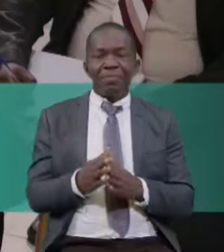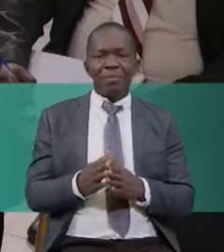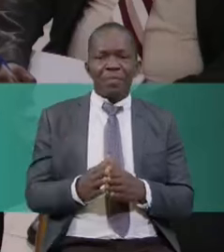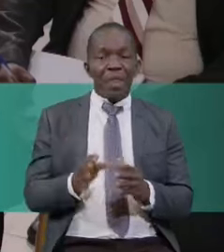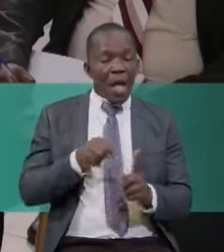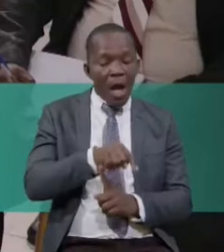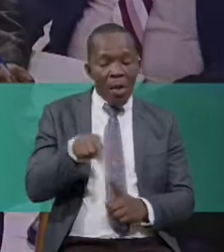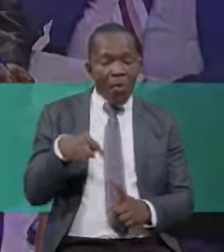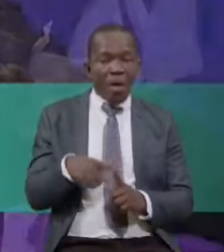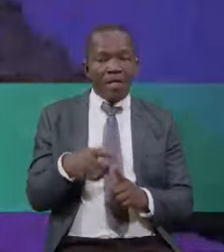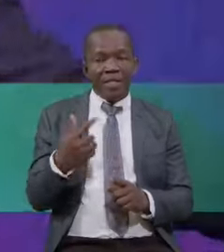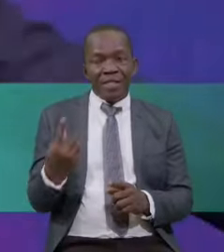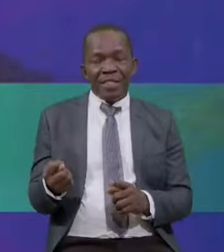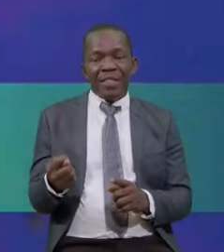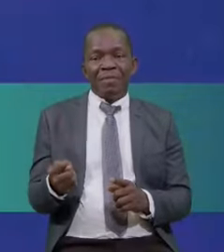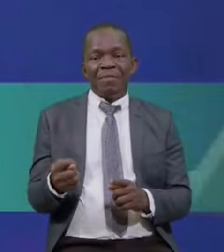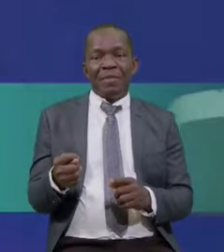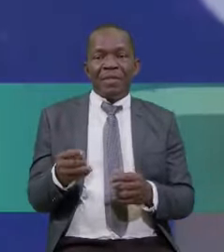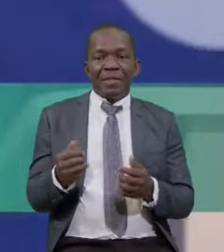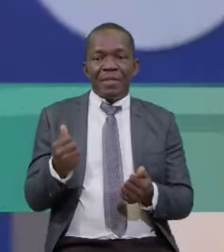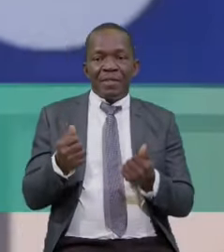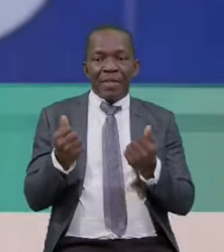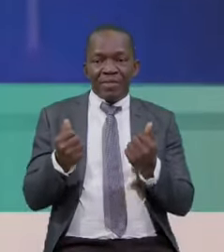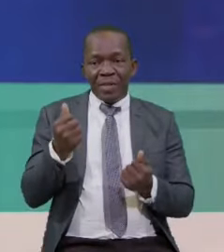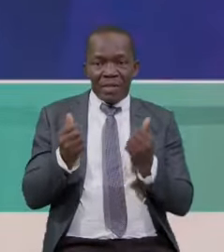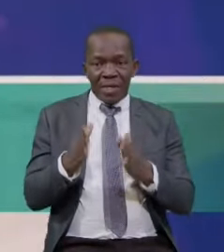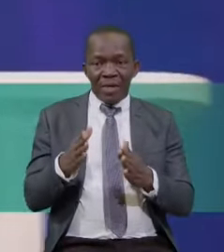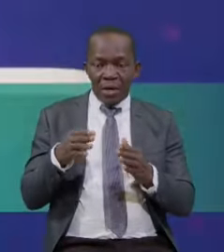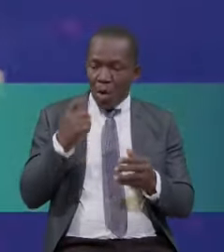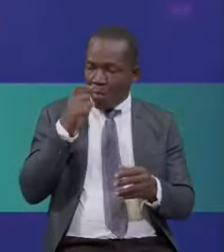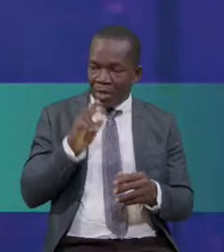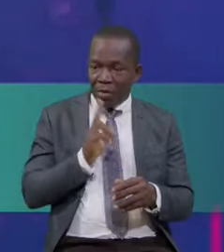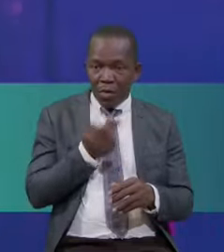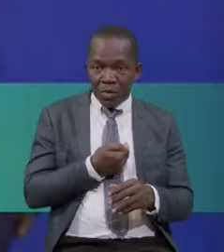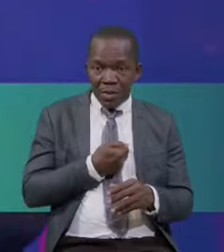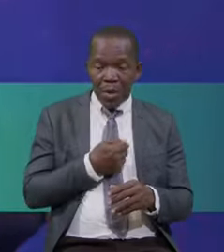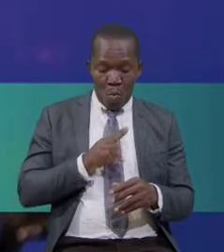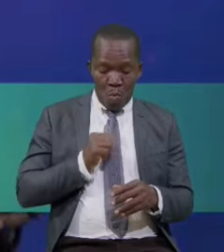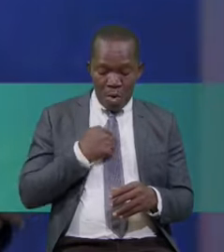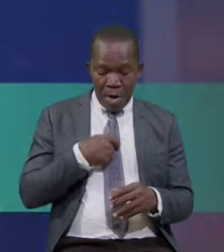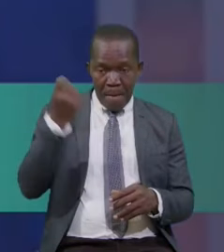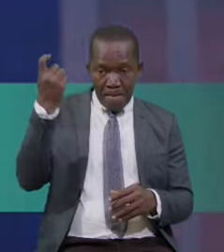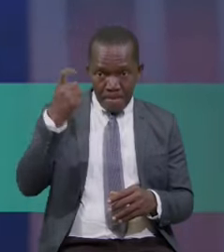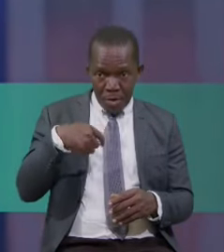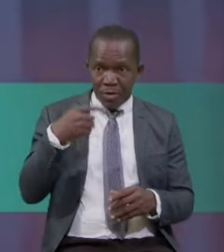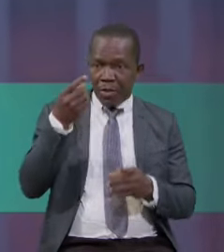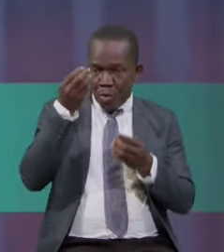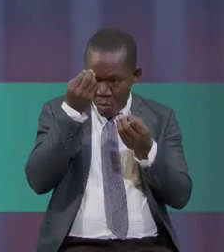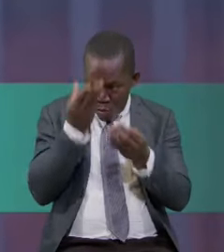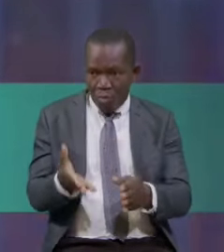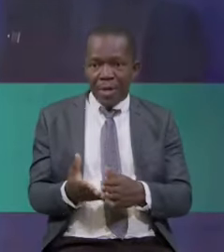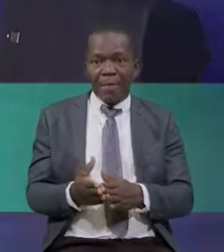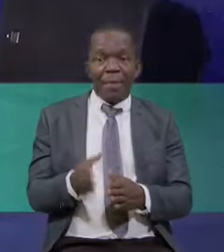conduit le ministre doit aussi prêcher celui qui a été envoyé par le Seigneur doit